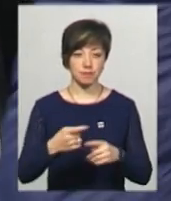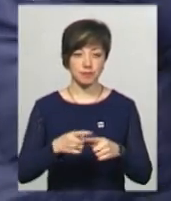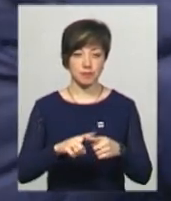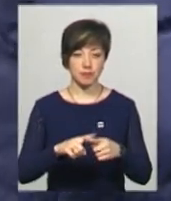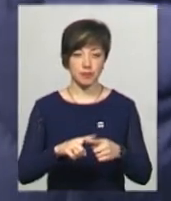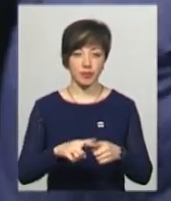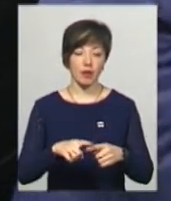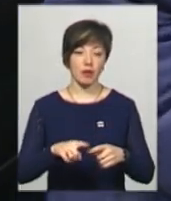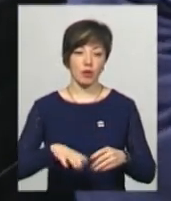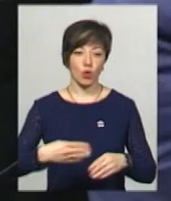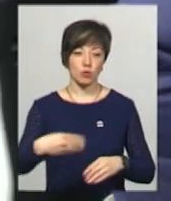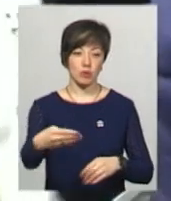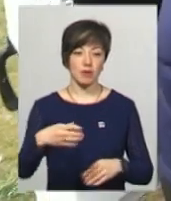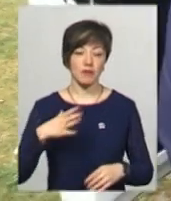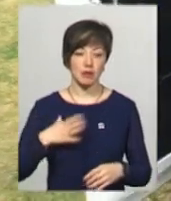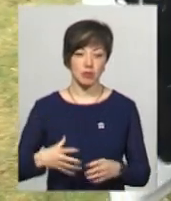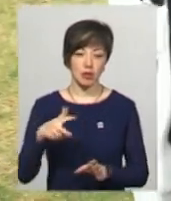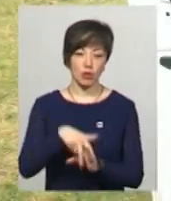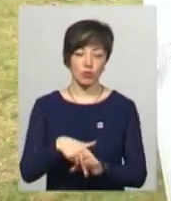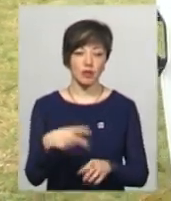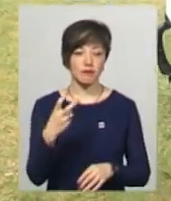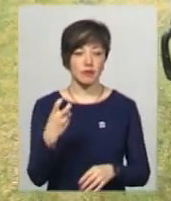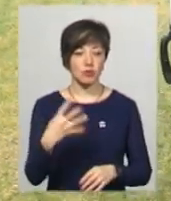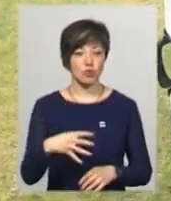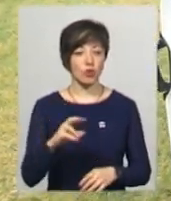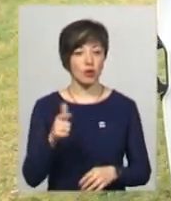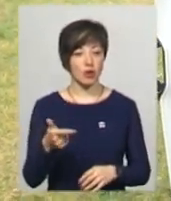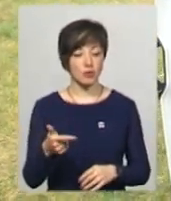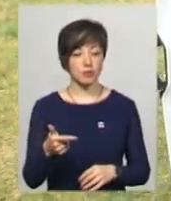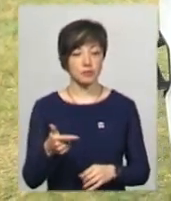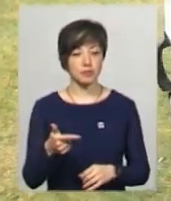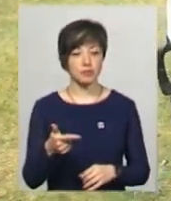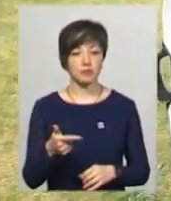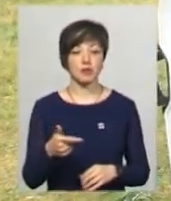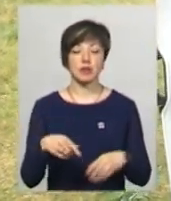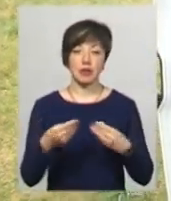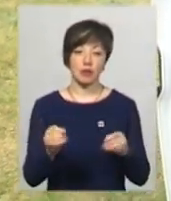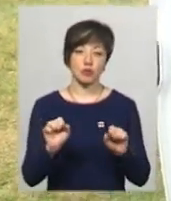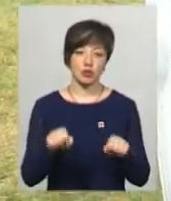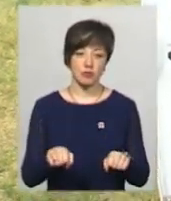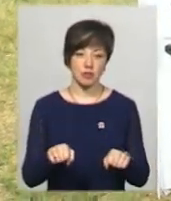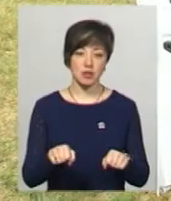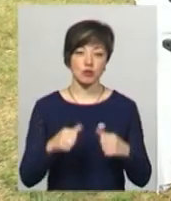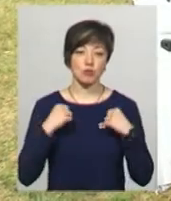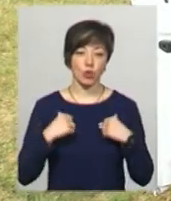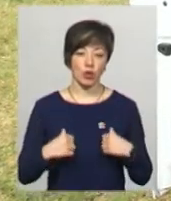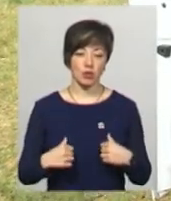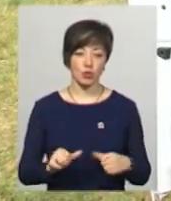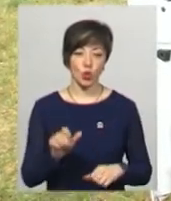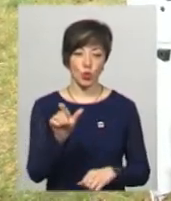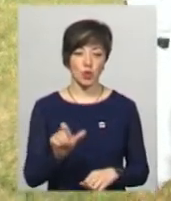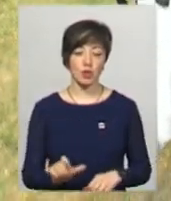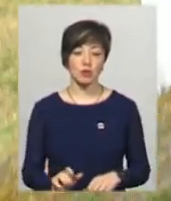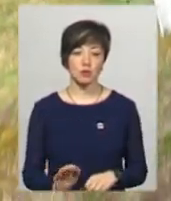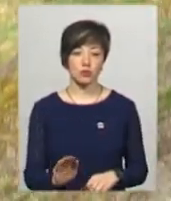легкорозбірний, витримує нагрузку порядка 240 кілограмів і дає можливість спокійно людину